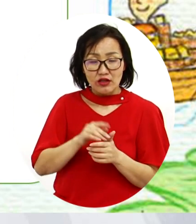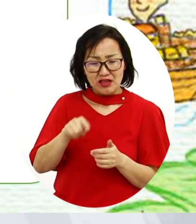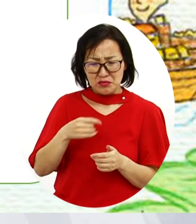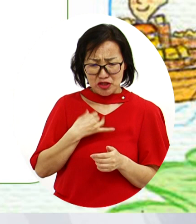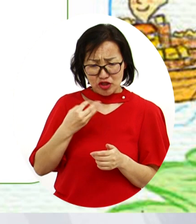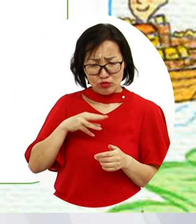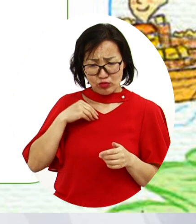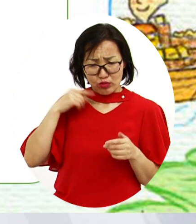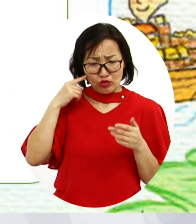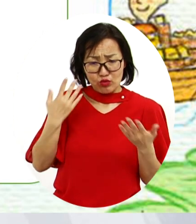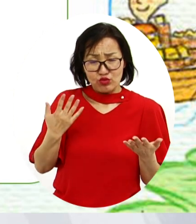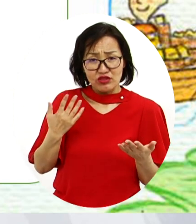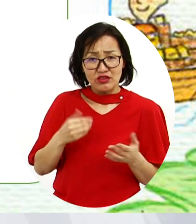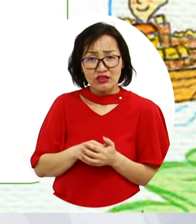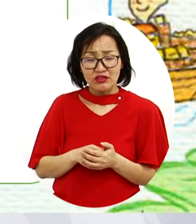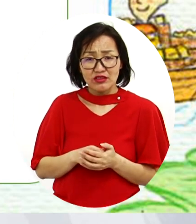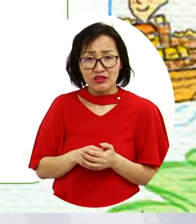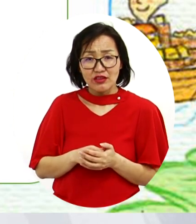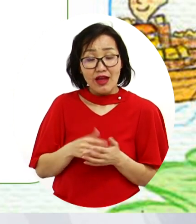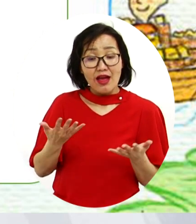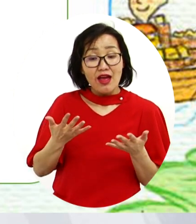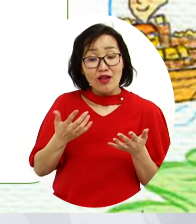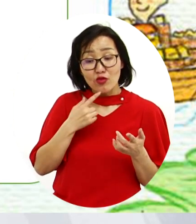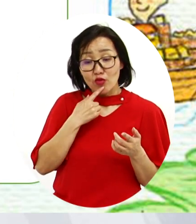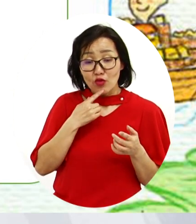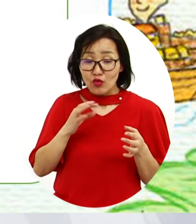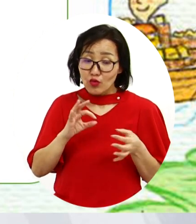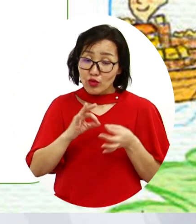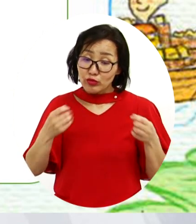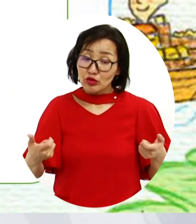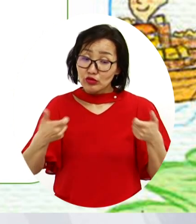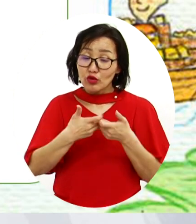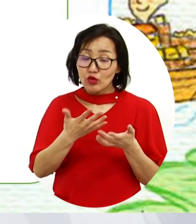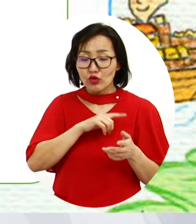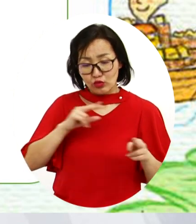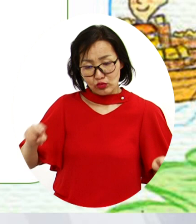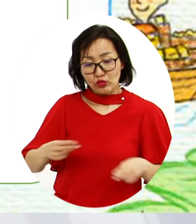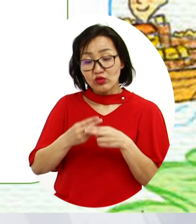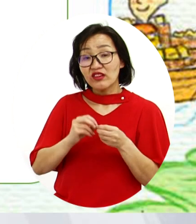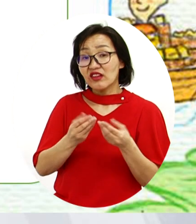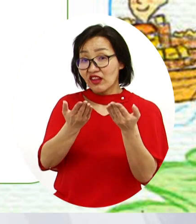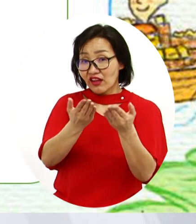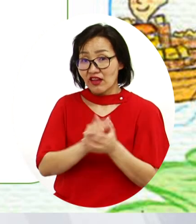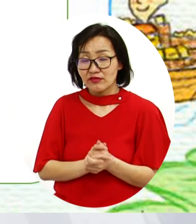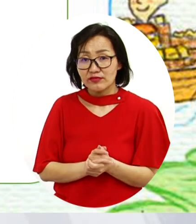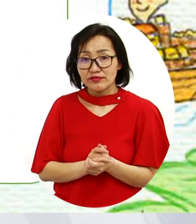хэцүү гэж бодоогүй шттэ. Аль улан дээр тохирох өгүүлбэр байна? Дүгнэлт хийгээрэй хүүхдүүдээ.